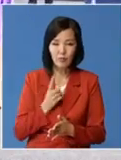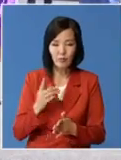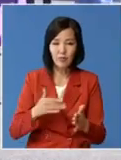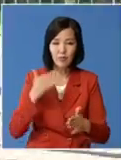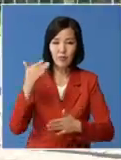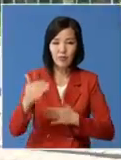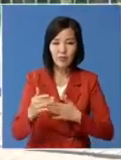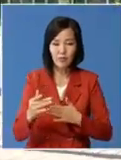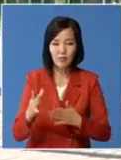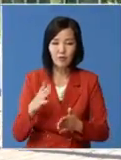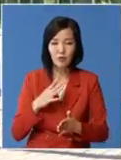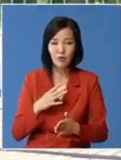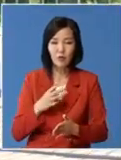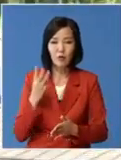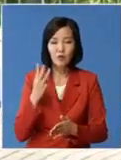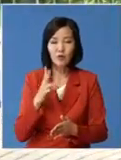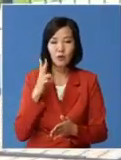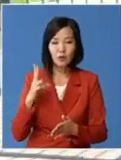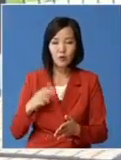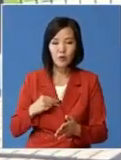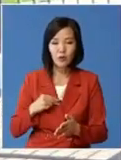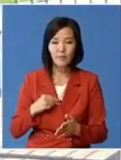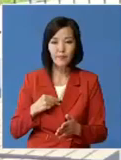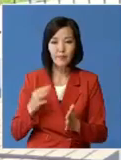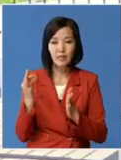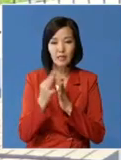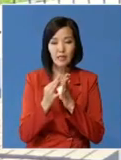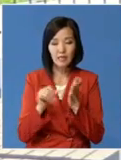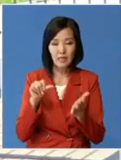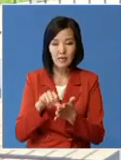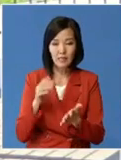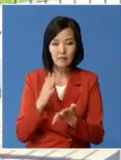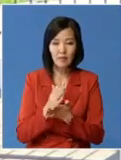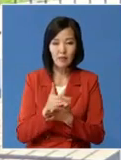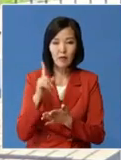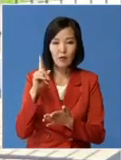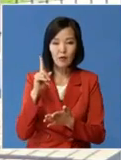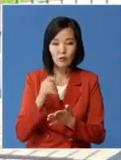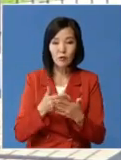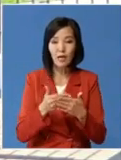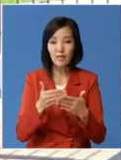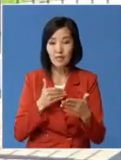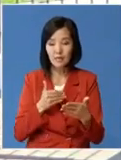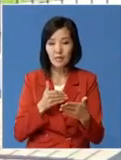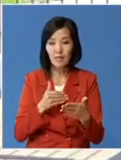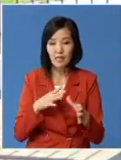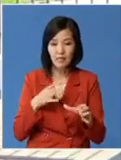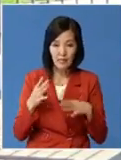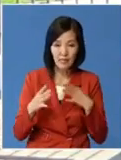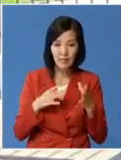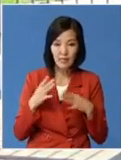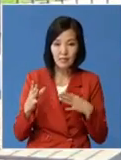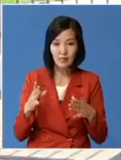жүр. Үшінші қызым тапсырып жатыр. Дайындығы енді 100-ден артық алып жүрді балды. Енді